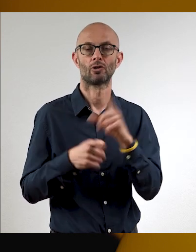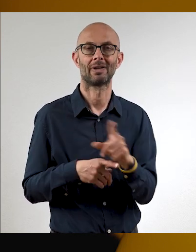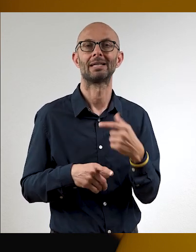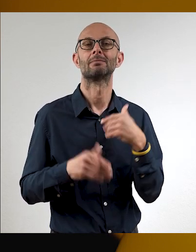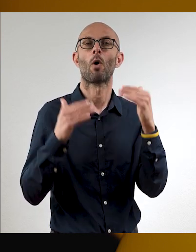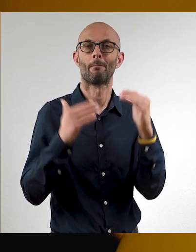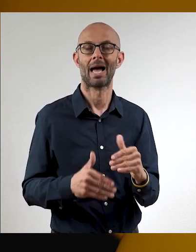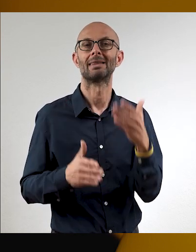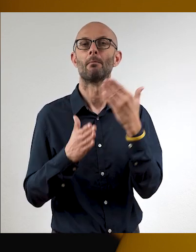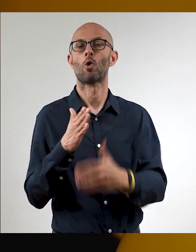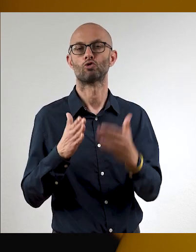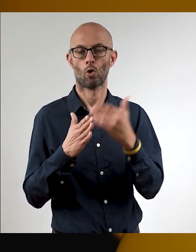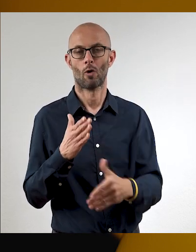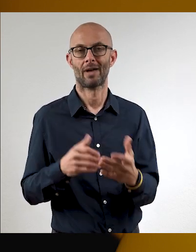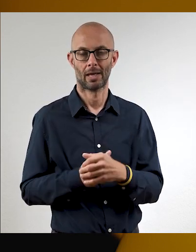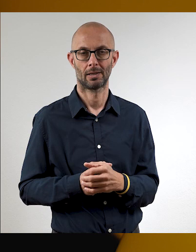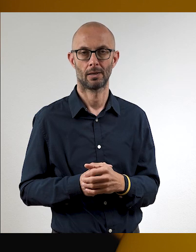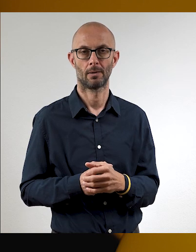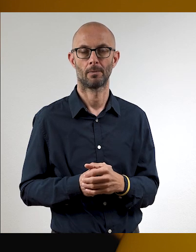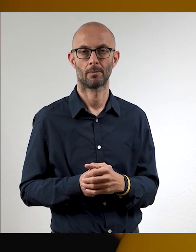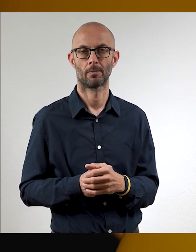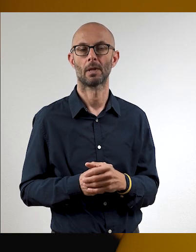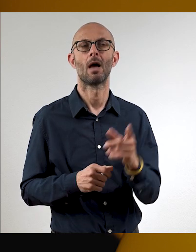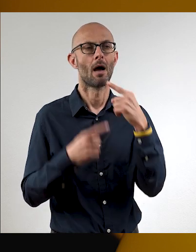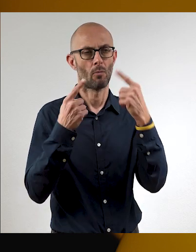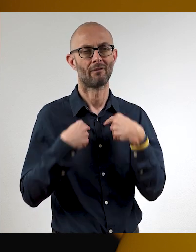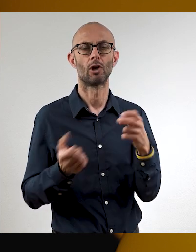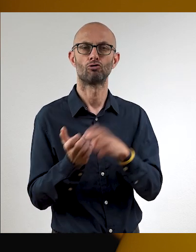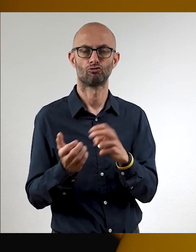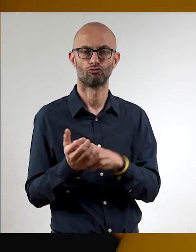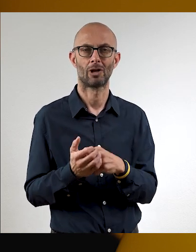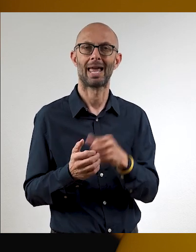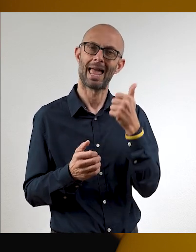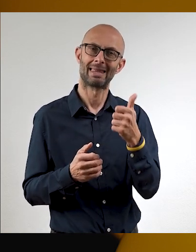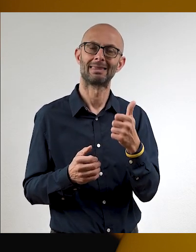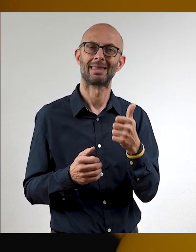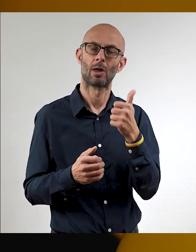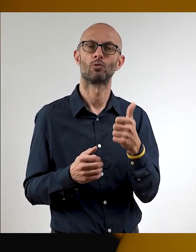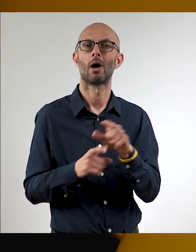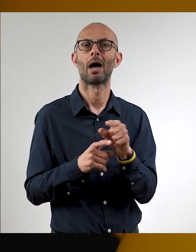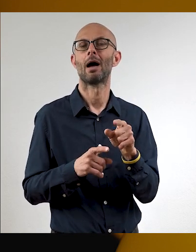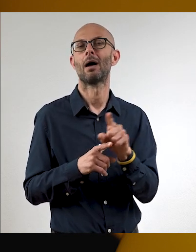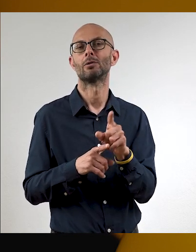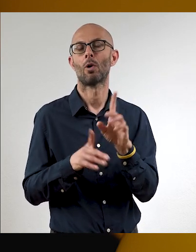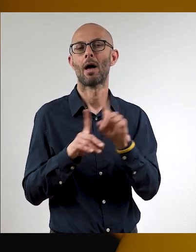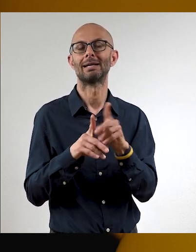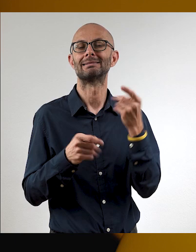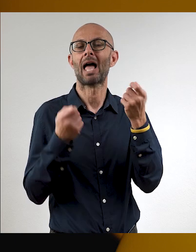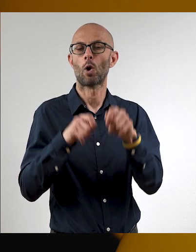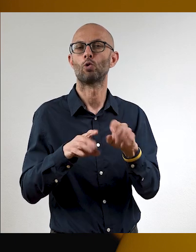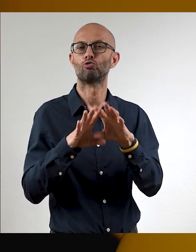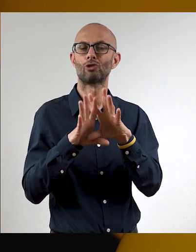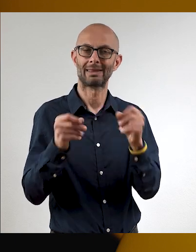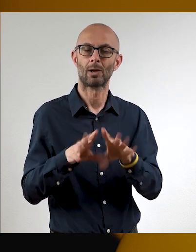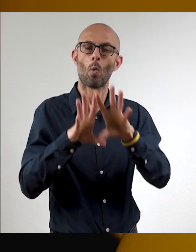smo manj poškodovani. Povej nam še eno tako mašnico naredi